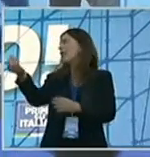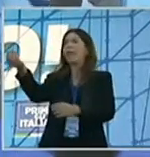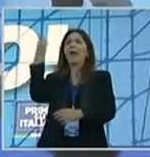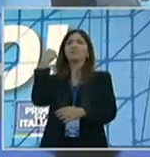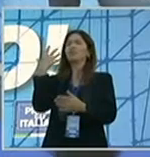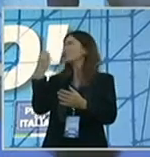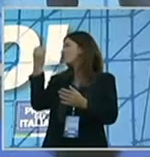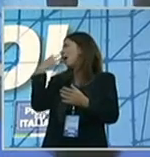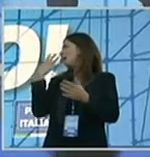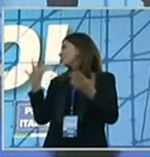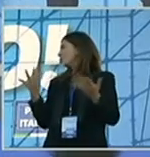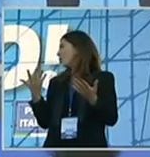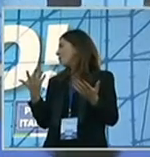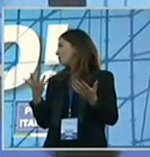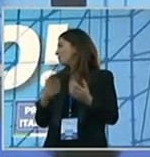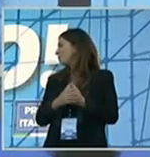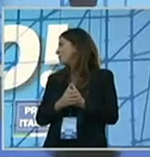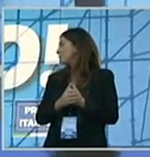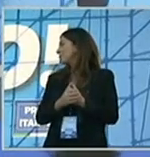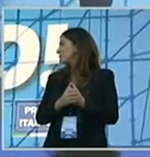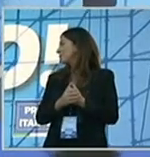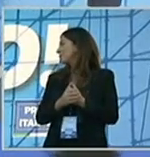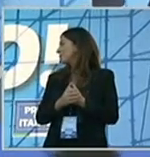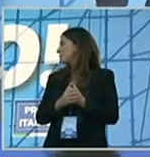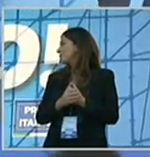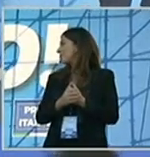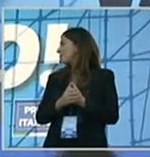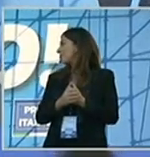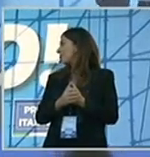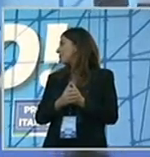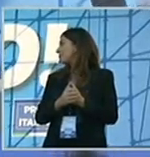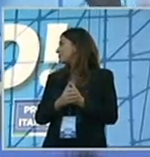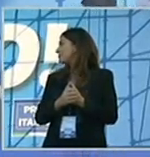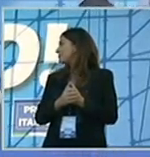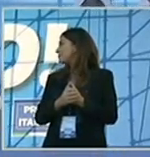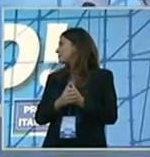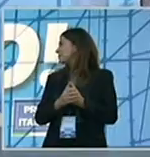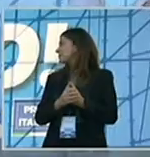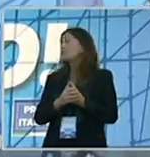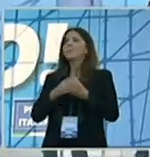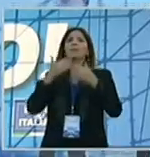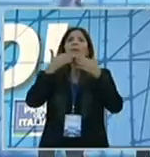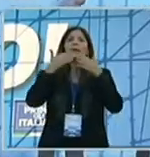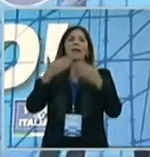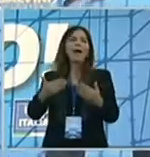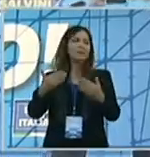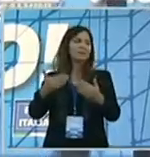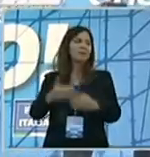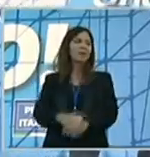un confronto con un militante, però diciamo che non abbiamo assolutamente visto le scene di Pontida.